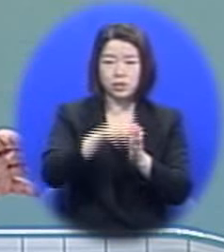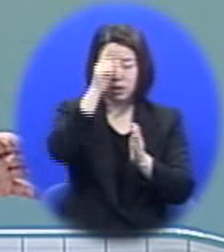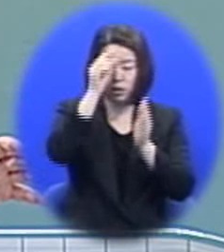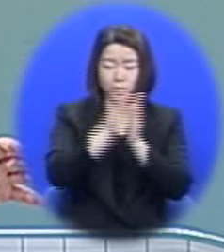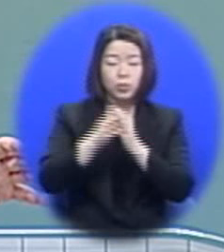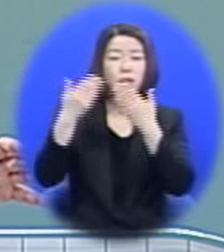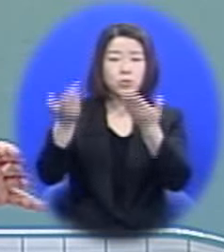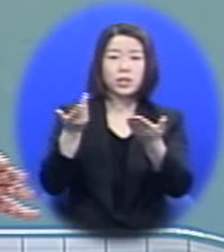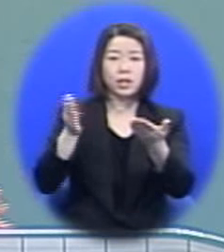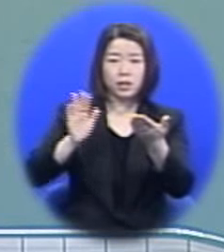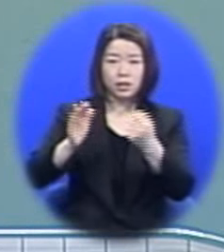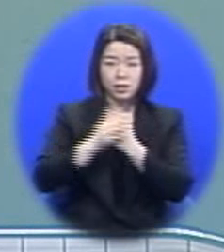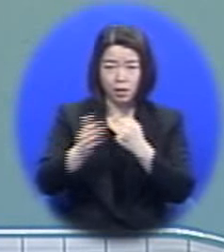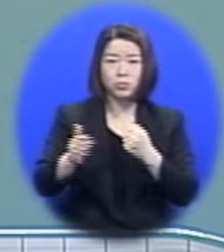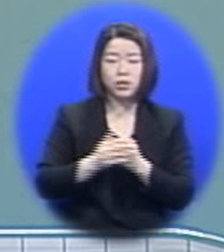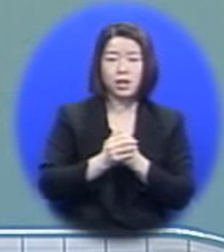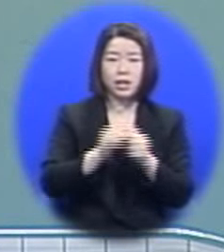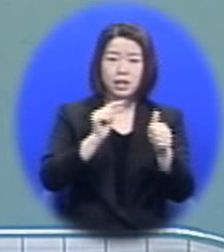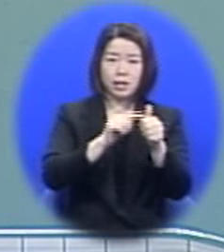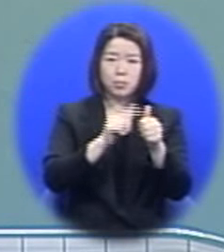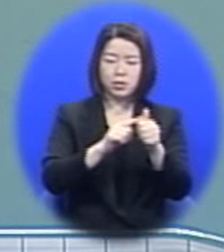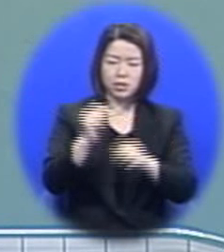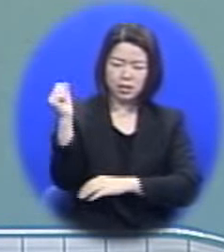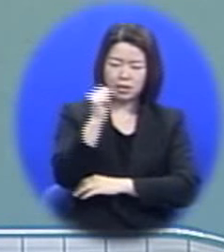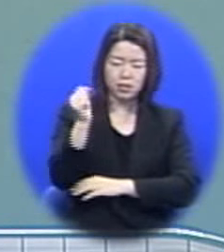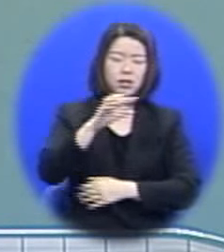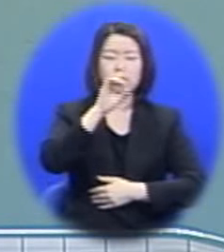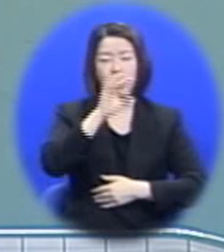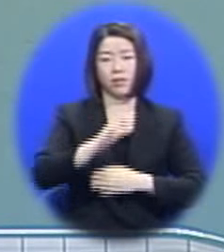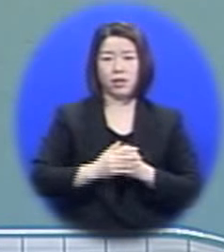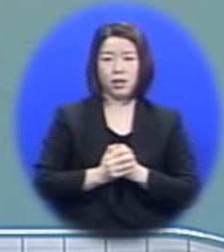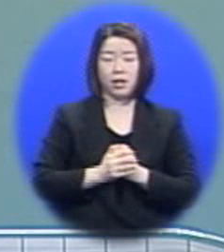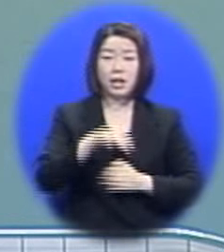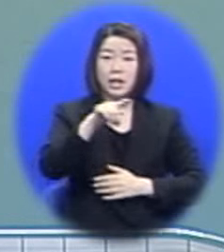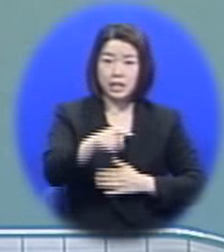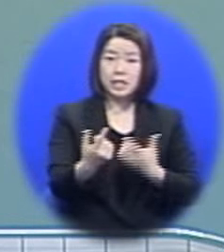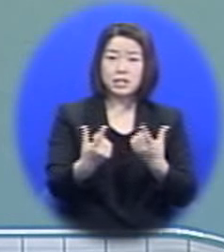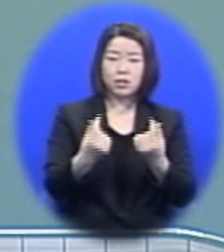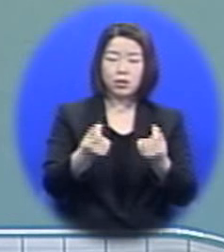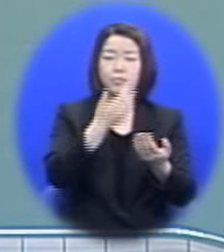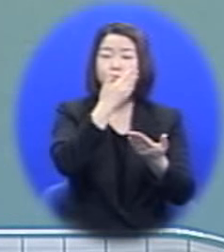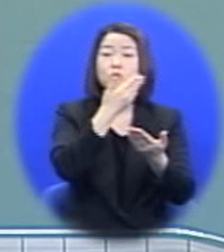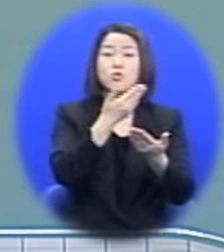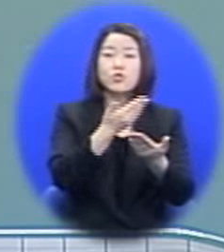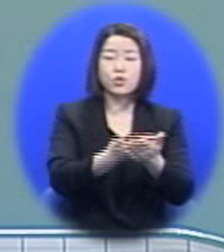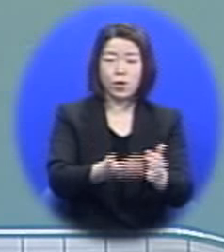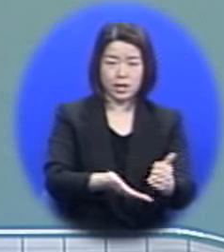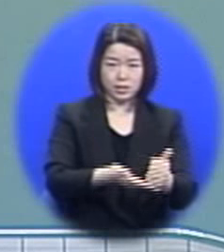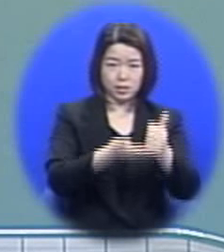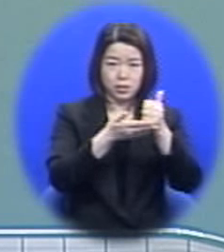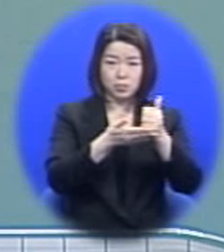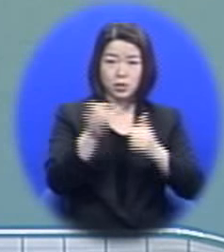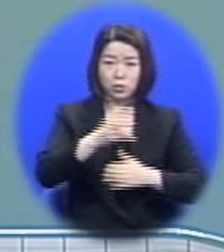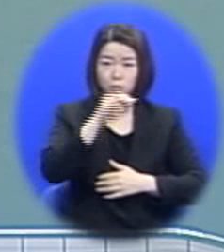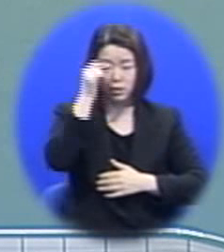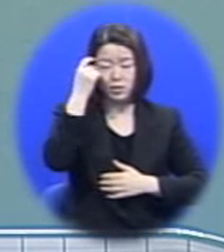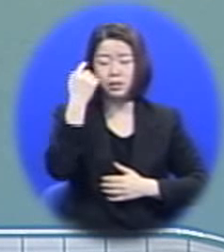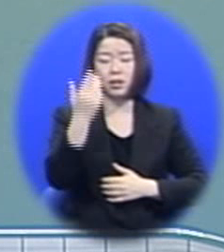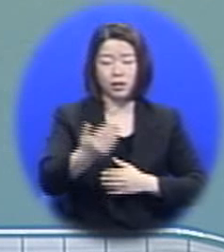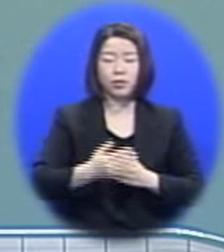없어야 되는 거죠. 이것처럼 중요한 섬김이 또